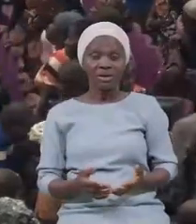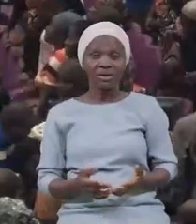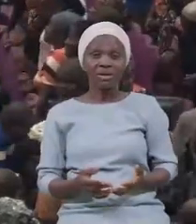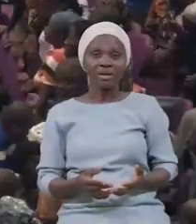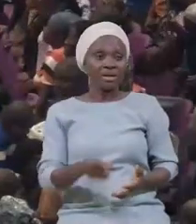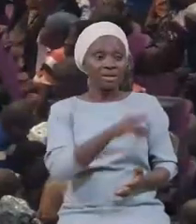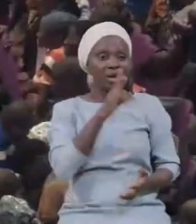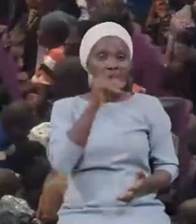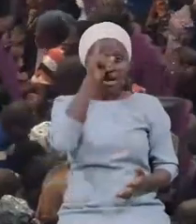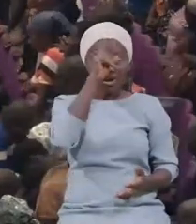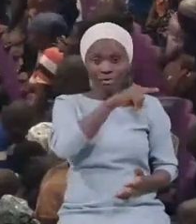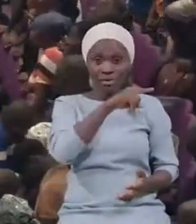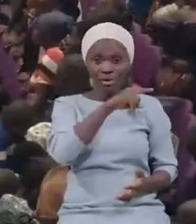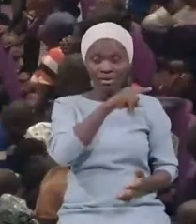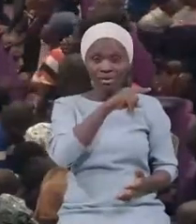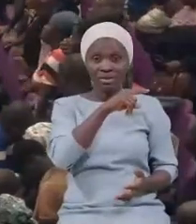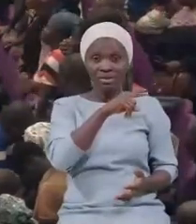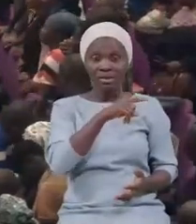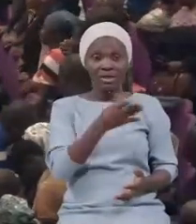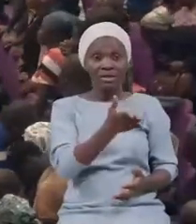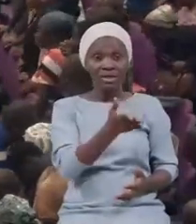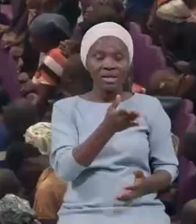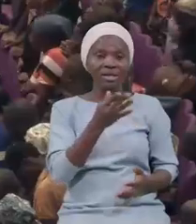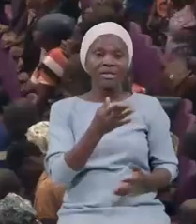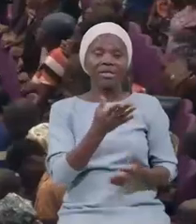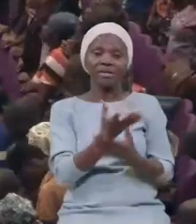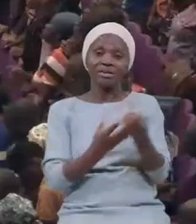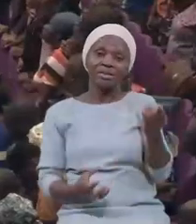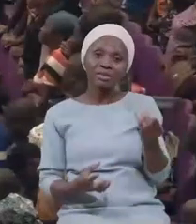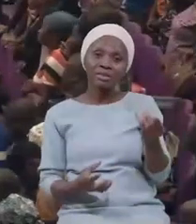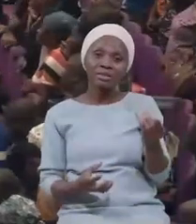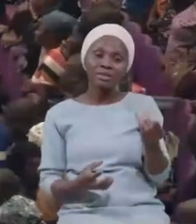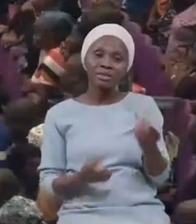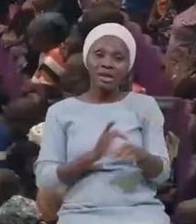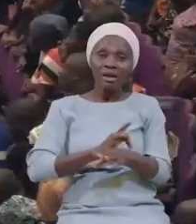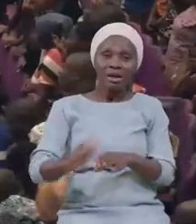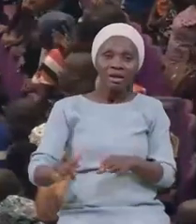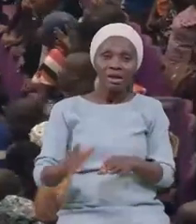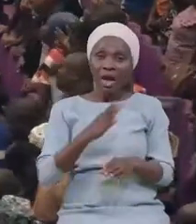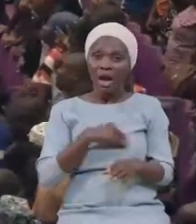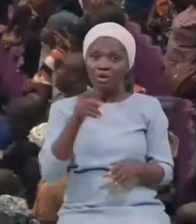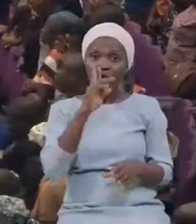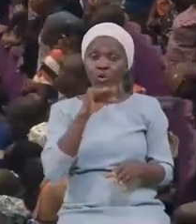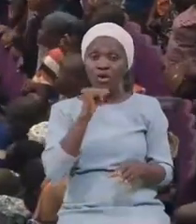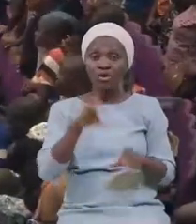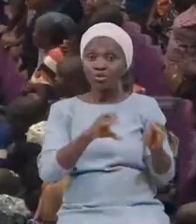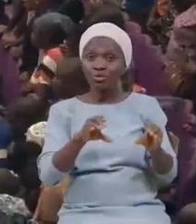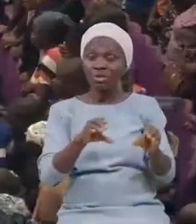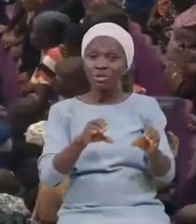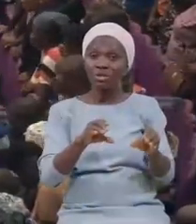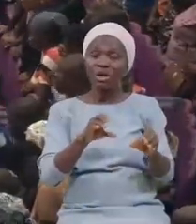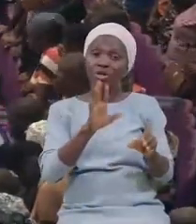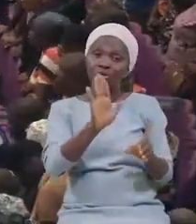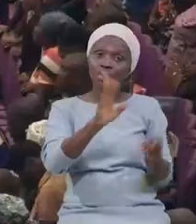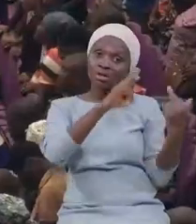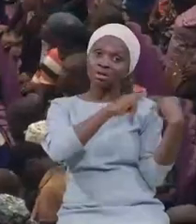gens sont ignorants, ils souffrent. Il y a la pénurie. Et vous n'êtes pas tel que vous devez être pour les gens.